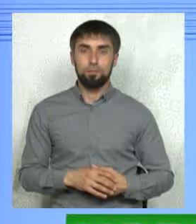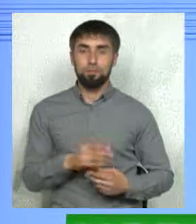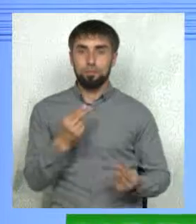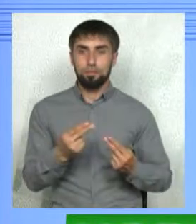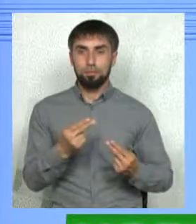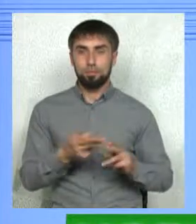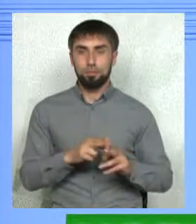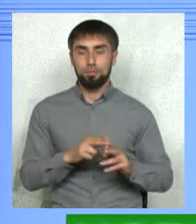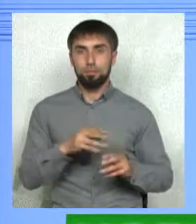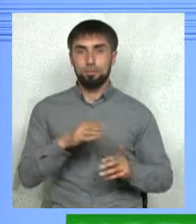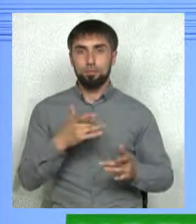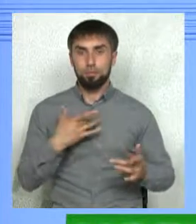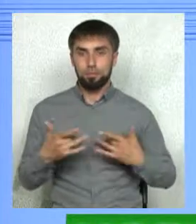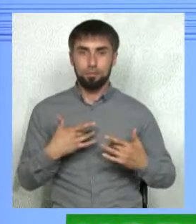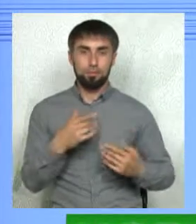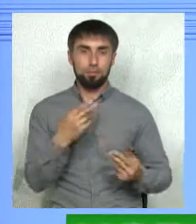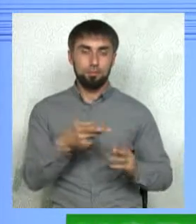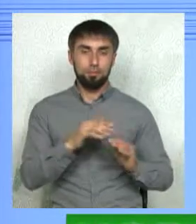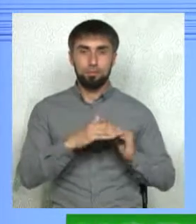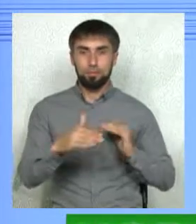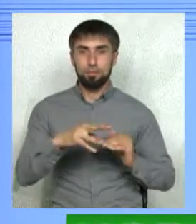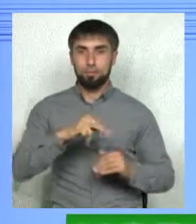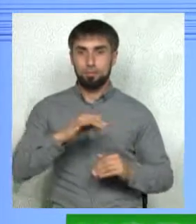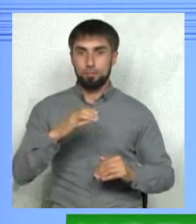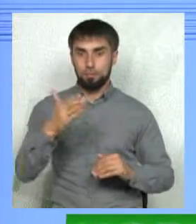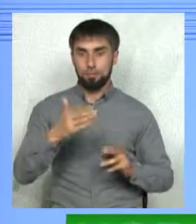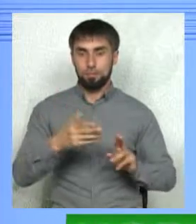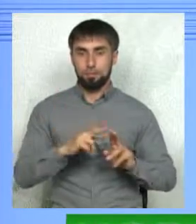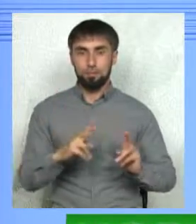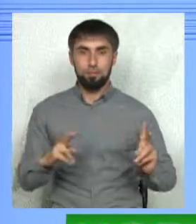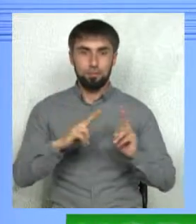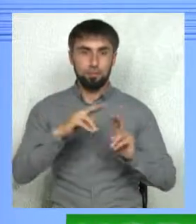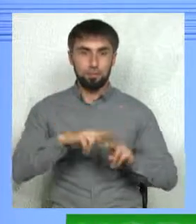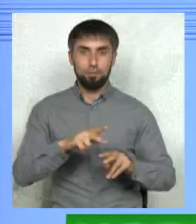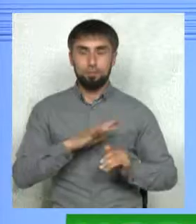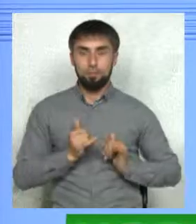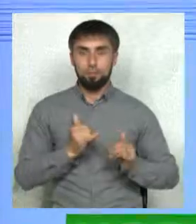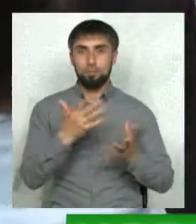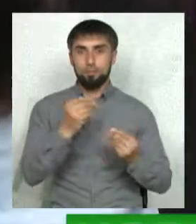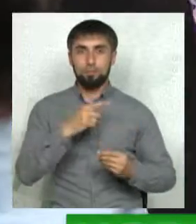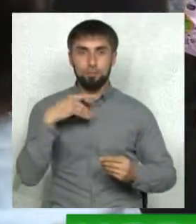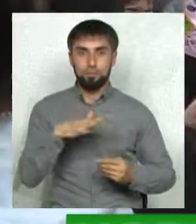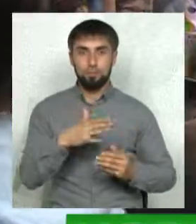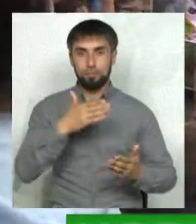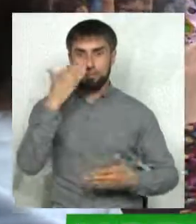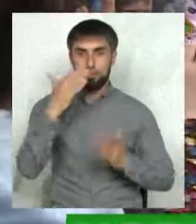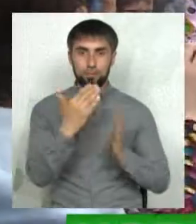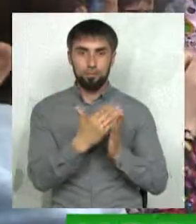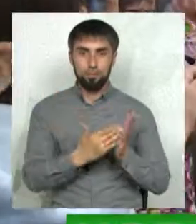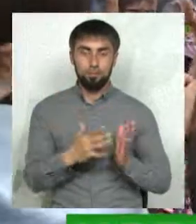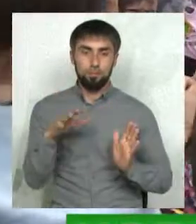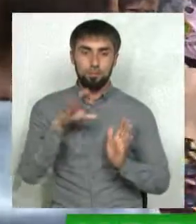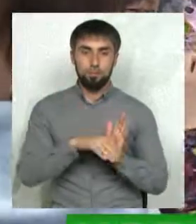Игры, танцы и детские конкурсы. На площади Алания в Магасе прошло мероприятие, приуроченное ко Дню России. В развлекательную программу